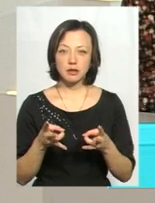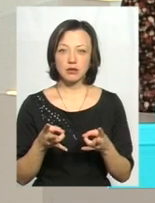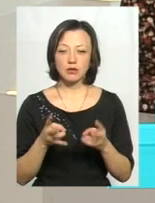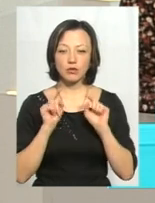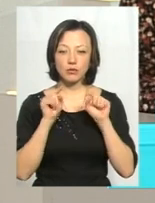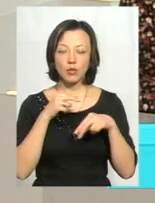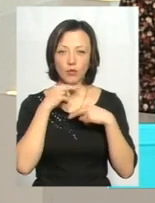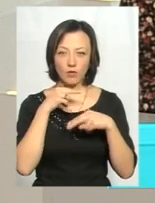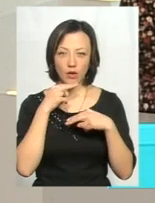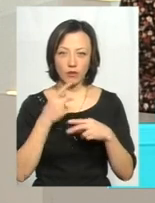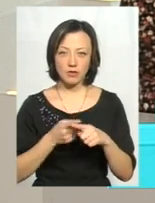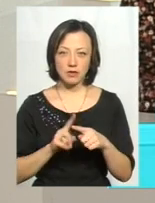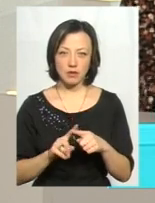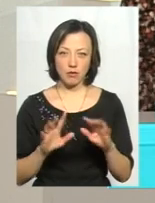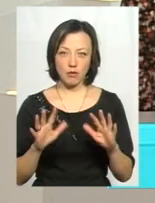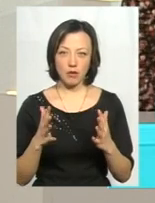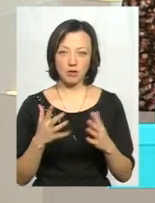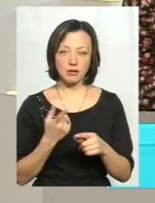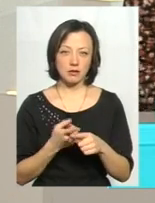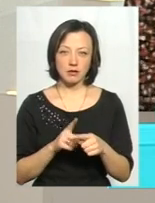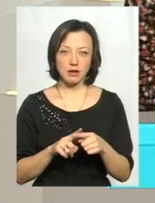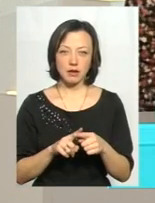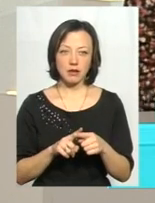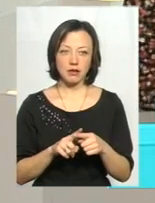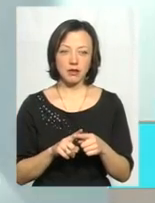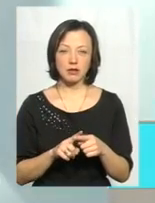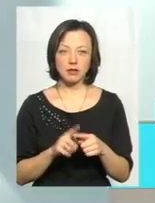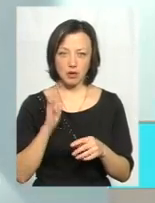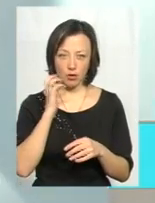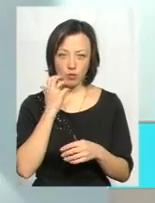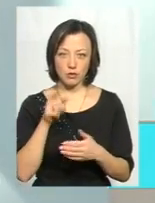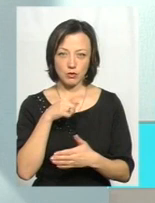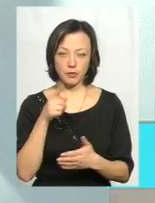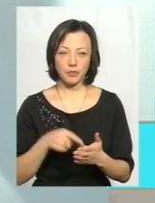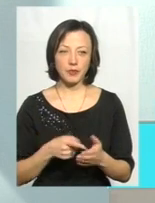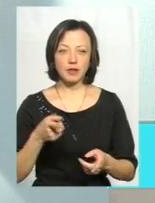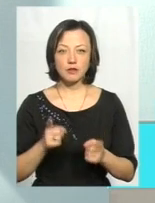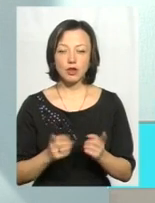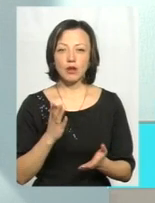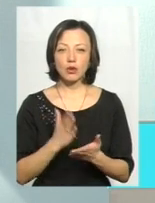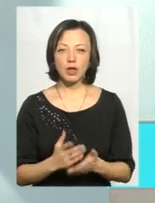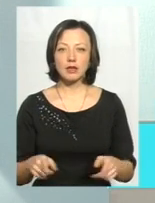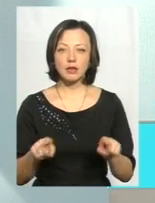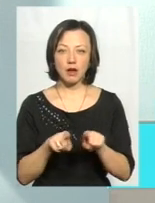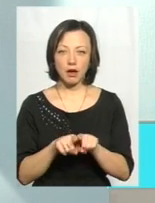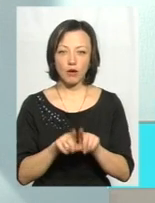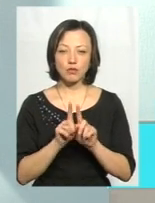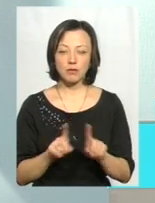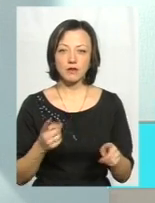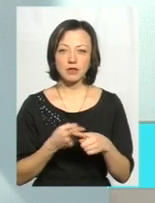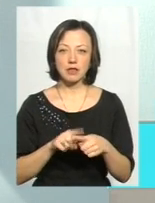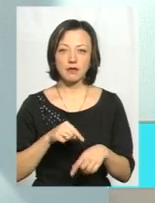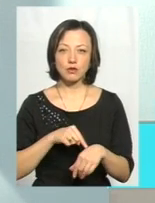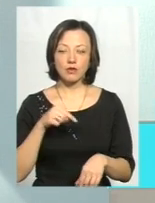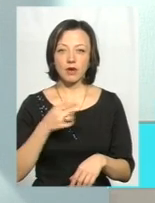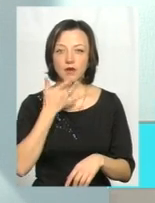потрібно звернути увагу в цей момент? Ну, бо це наскільки це серйозно? Звичайно, є таке. Особливо це